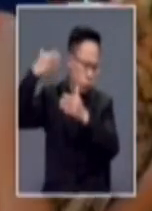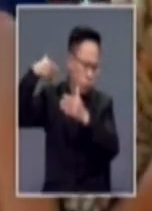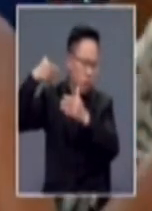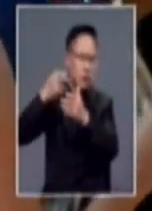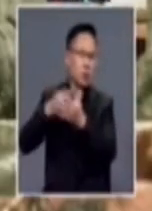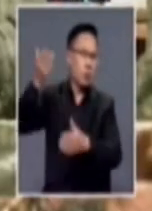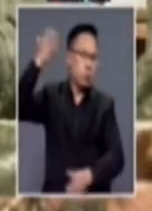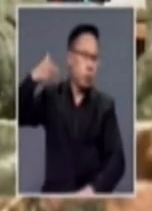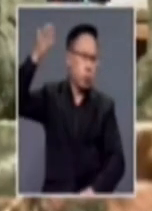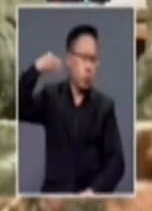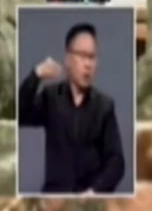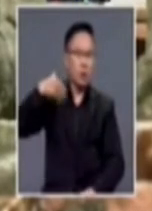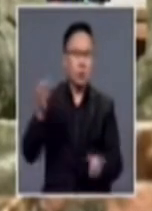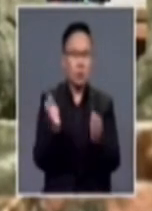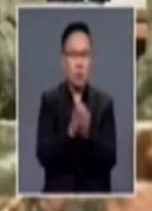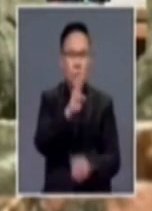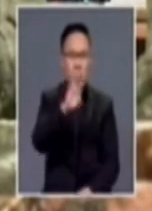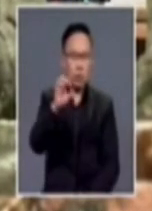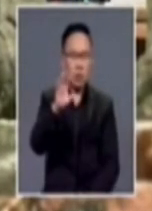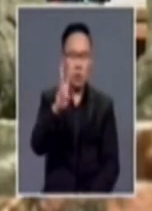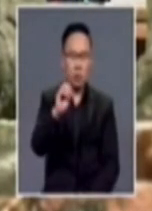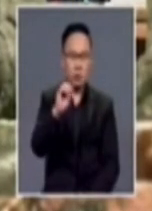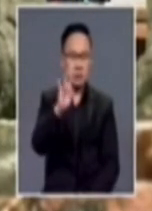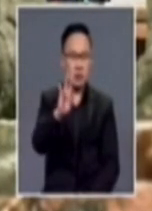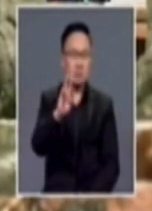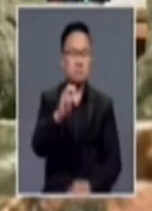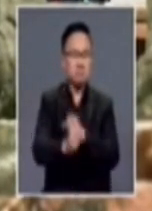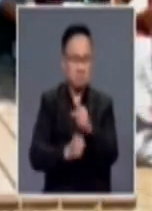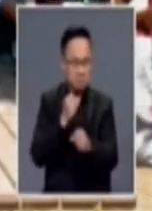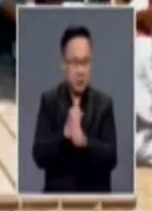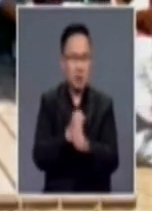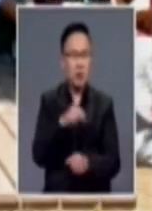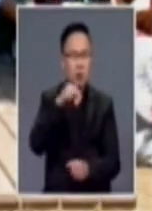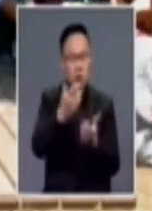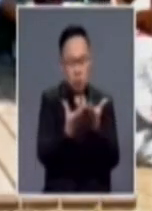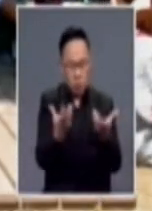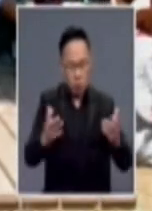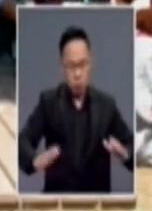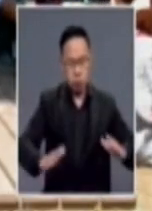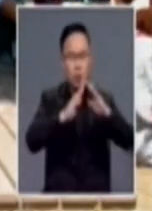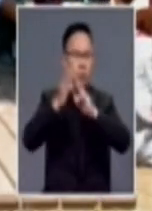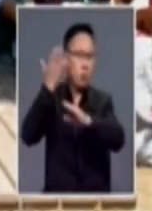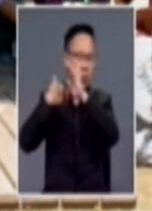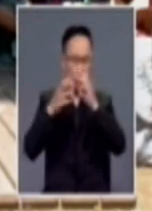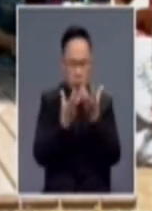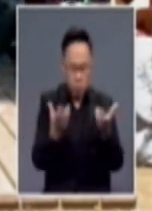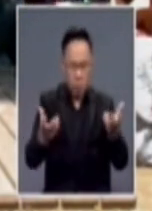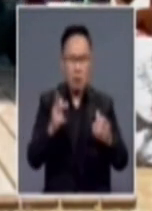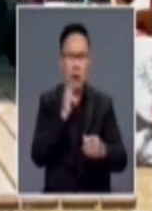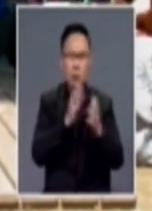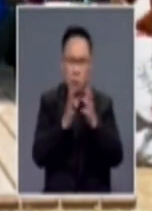ะครับสถานที่โบราณต่างๆเนี่ยมีความสำคัญอย่างยิ่งนะครับแล้วก็เป็นแหล่งดึงดูดนักท่องเที่ยวปีหนึ่งที่มาท่องเที่ยวที่นี่กว่า7ล้านค